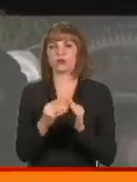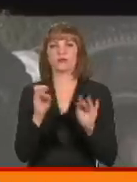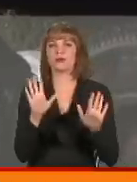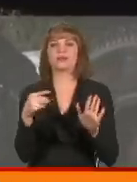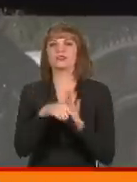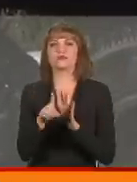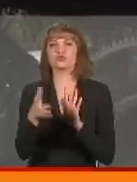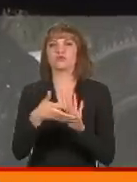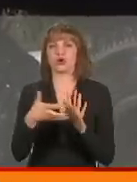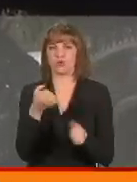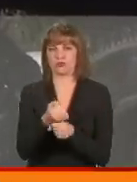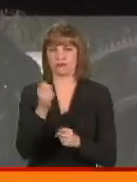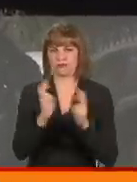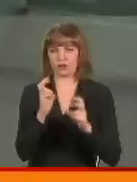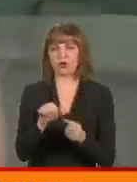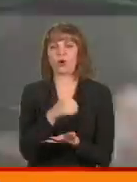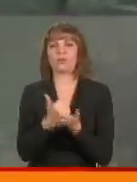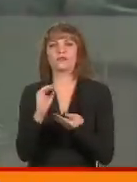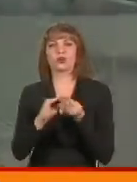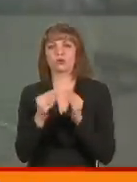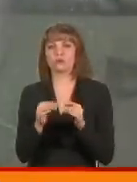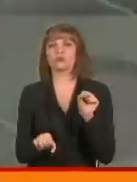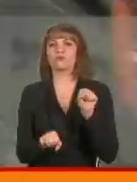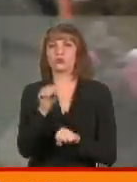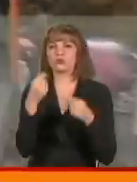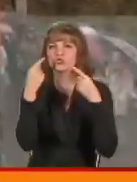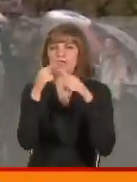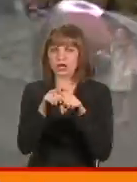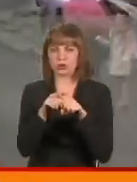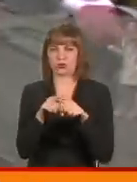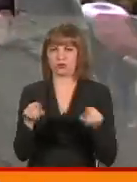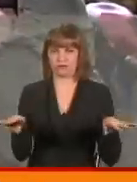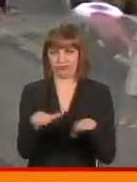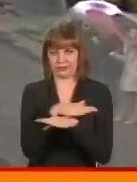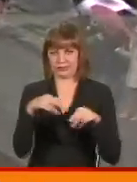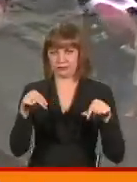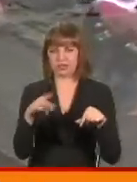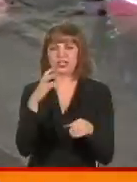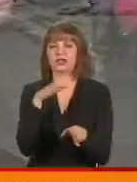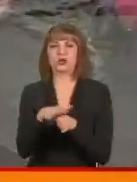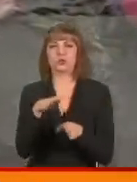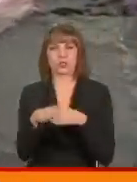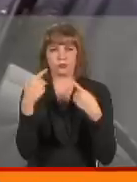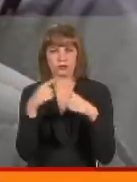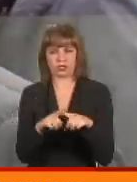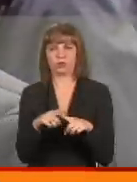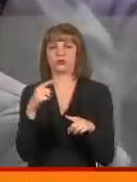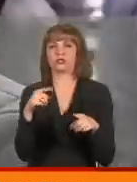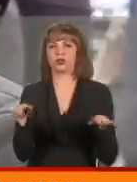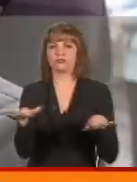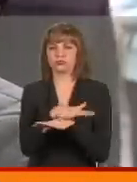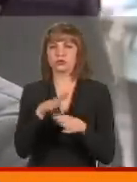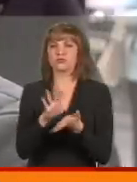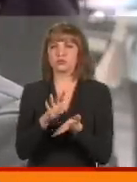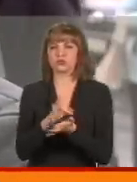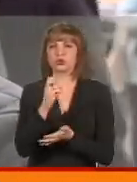в тім, що бракує переробки. Головний клопіт – порушення технології захоронення сміття. Не дотримується технологія захоронення мусора